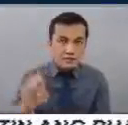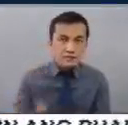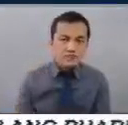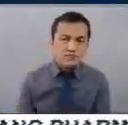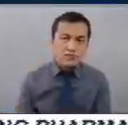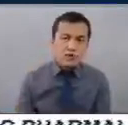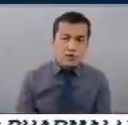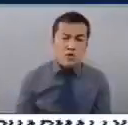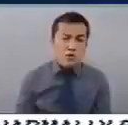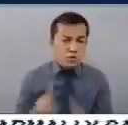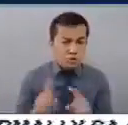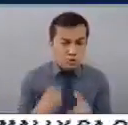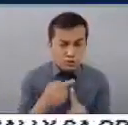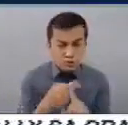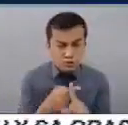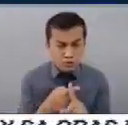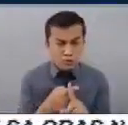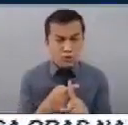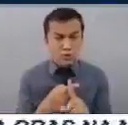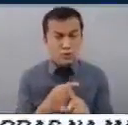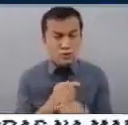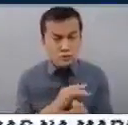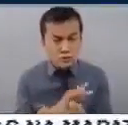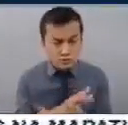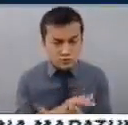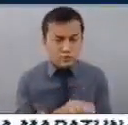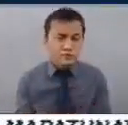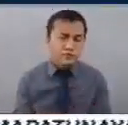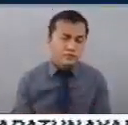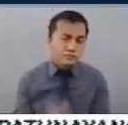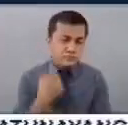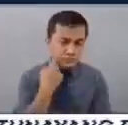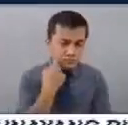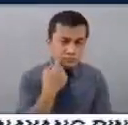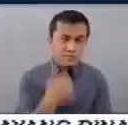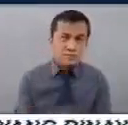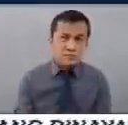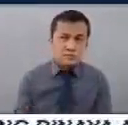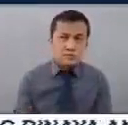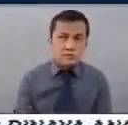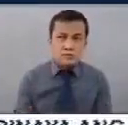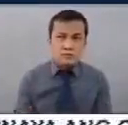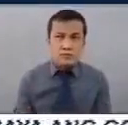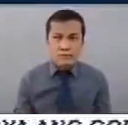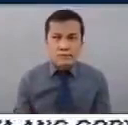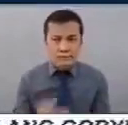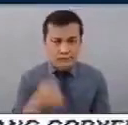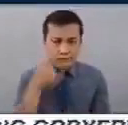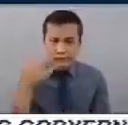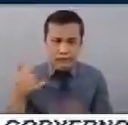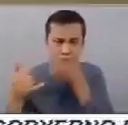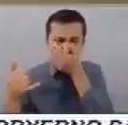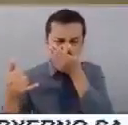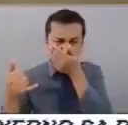our diri sa Davao City, is our COVID-19 response and our vaccination. Mo na ito ang top